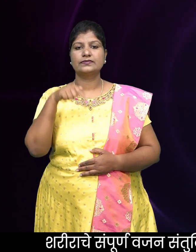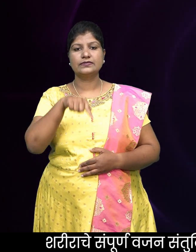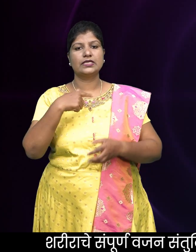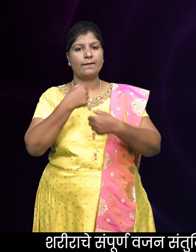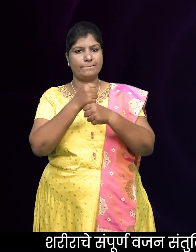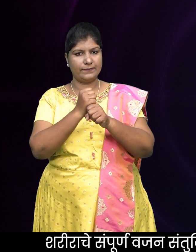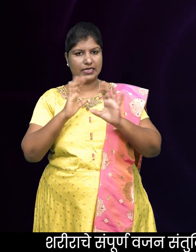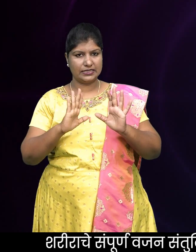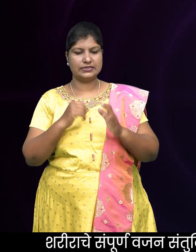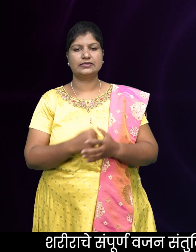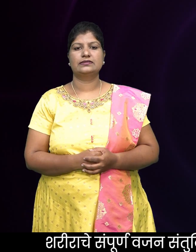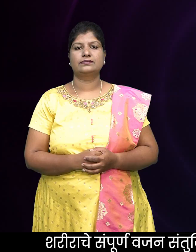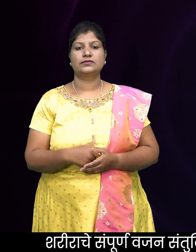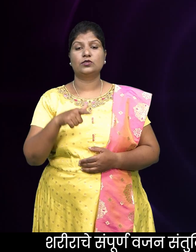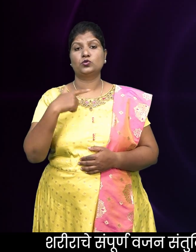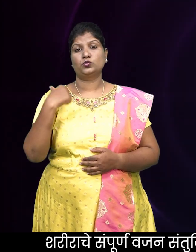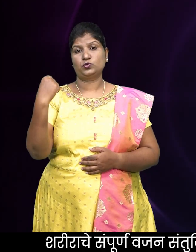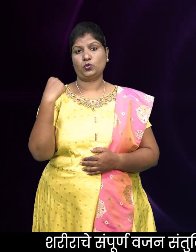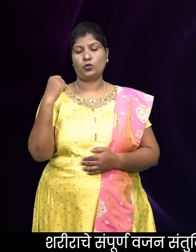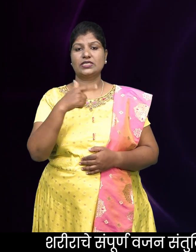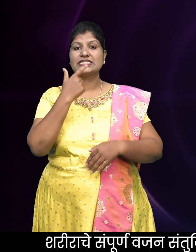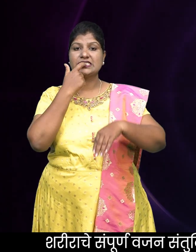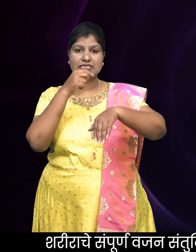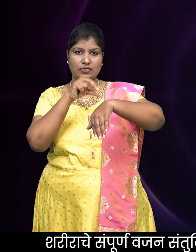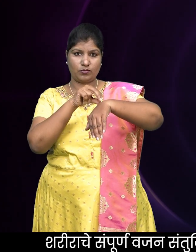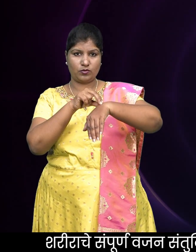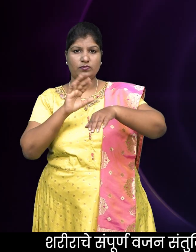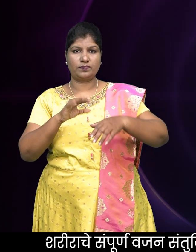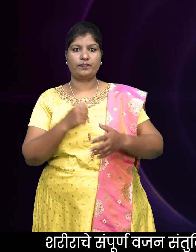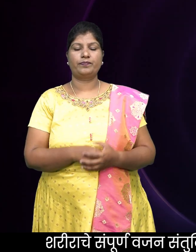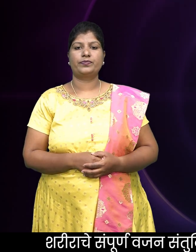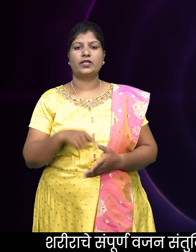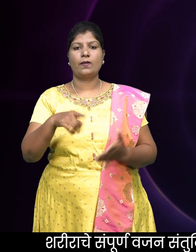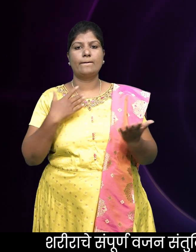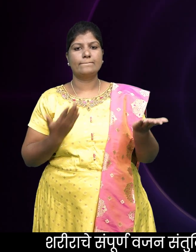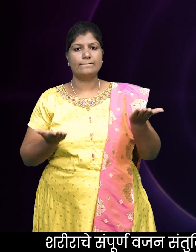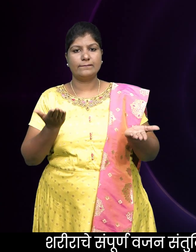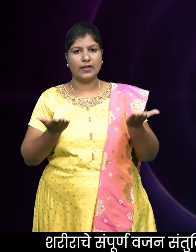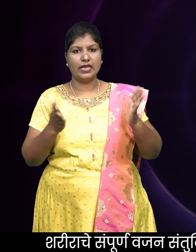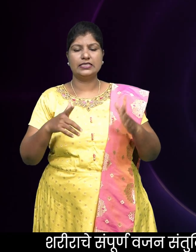शरीराचे संपूर्ण वजन संतुलित करण्यासाठी ती मजबूत हाडांनी बनलेली असते.